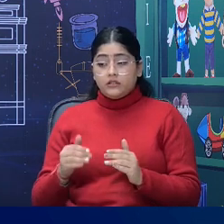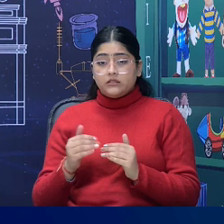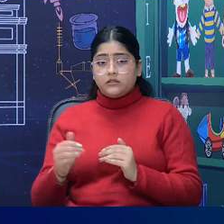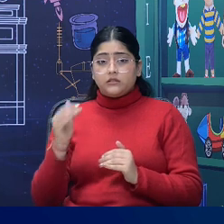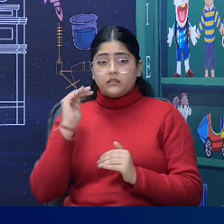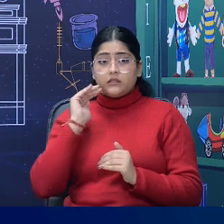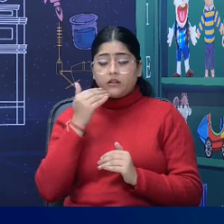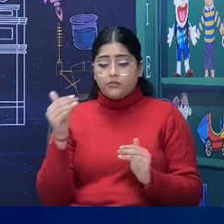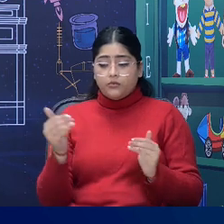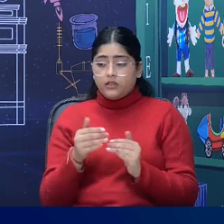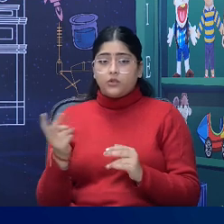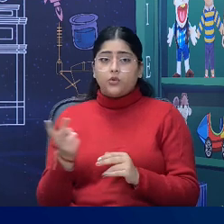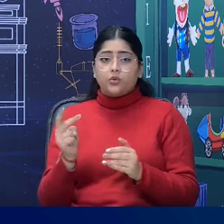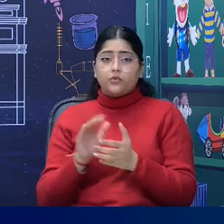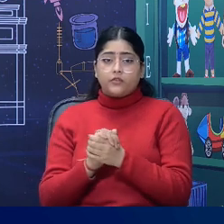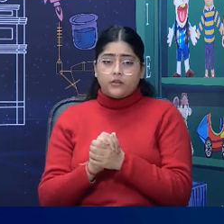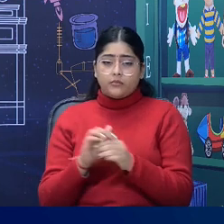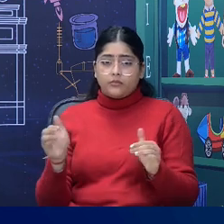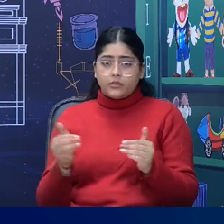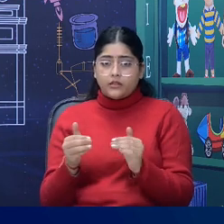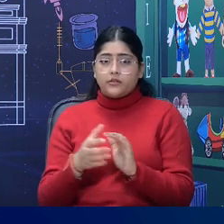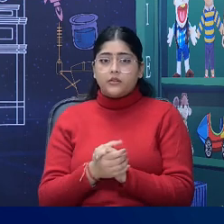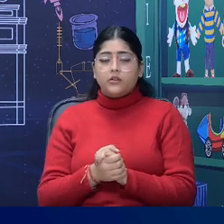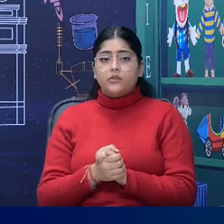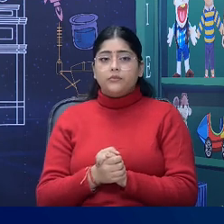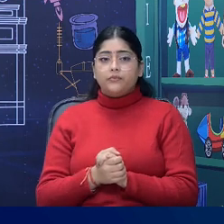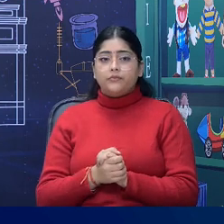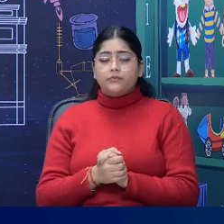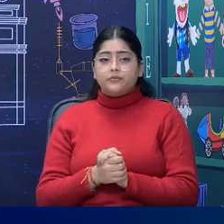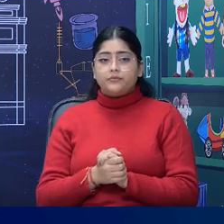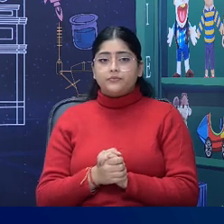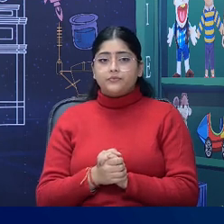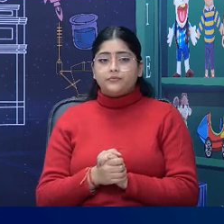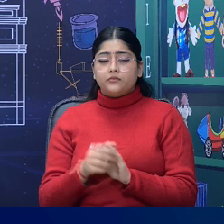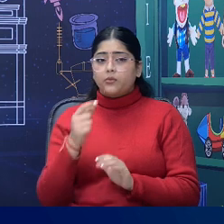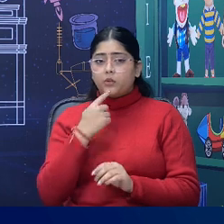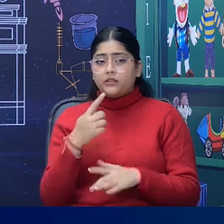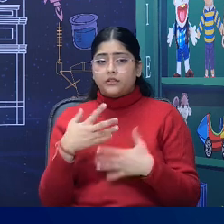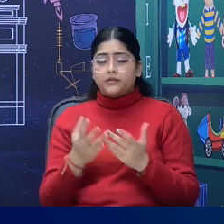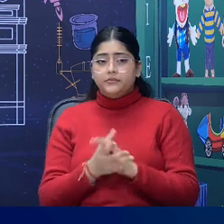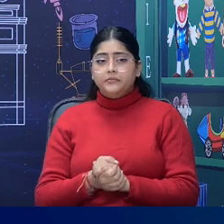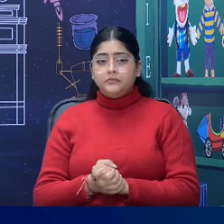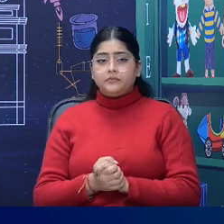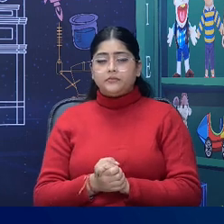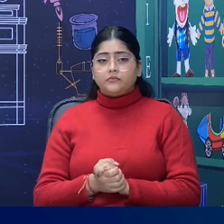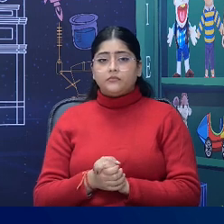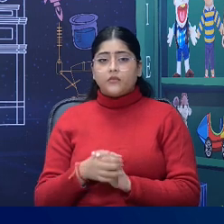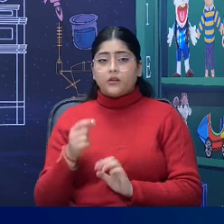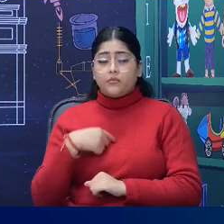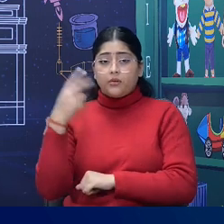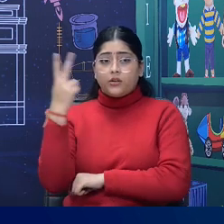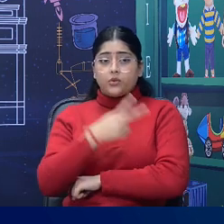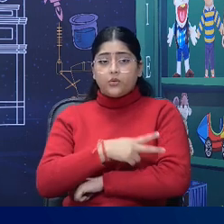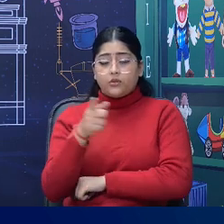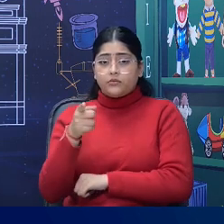दोनों मिले मैम हम वो दोनों दोस्त मिले तो उनके पास वो रहा आगे क्या कहता है वो व्यक्ति कि मैं दो दिन उसके